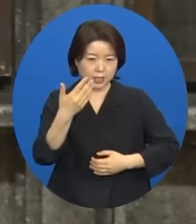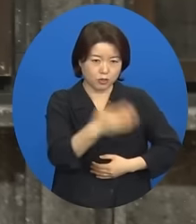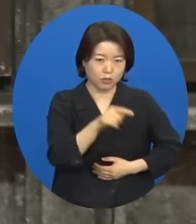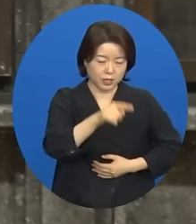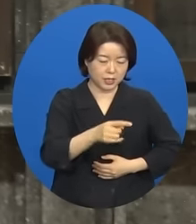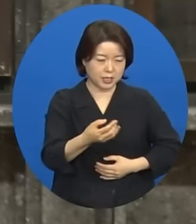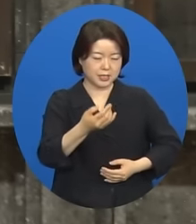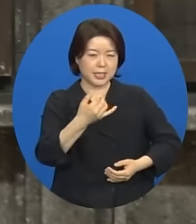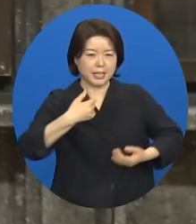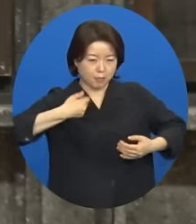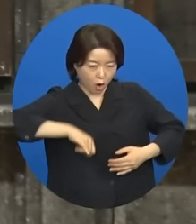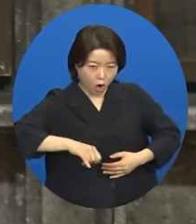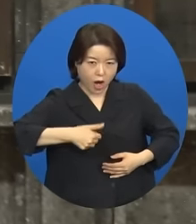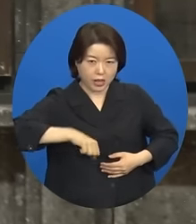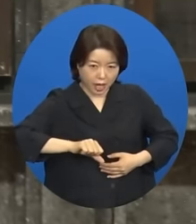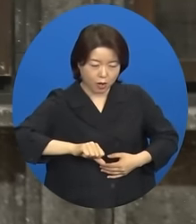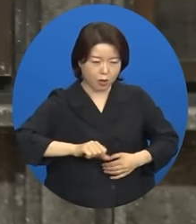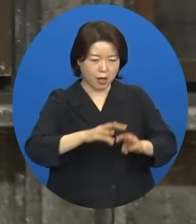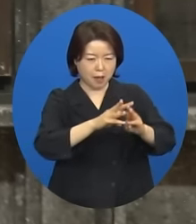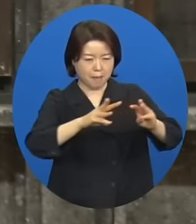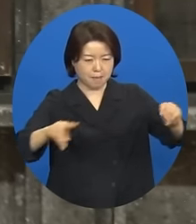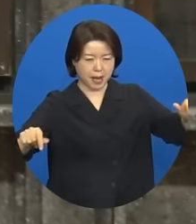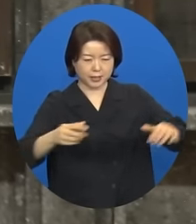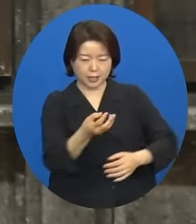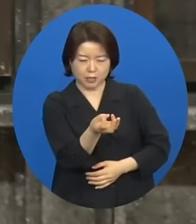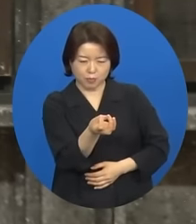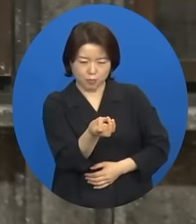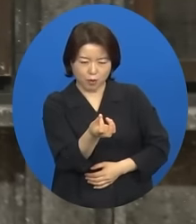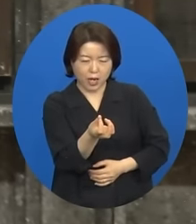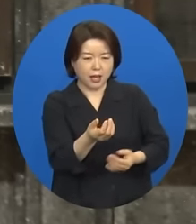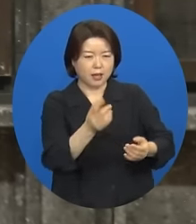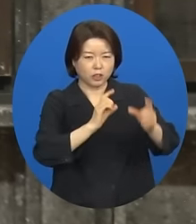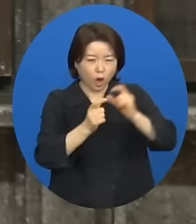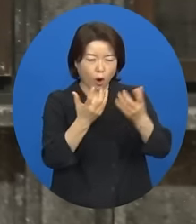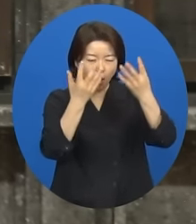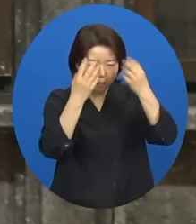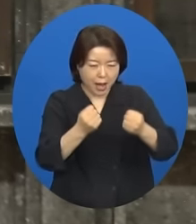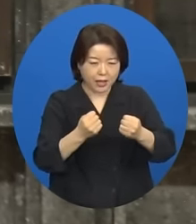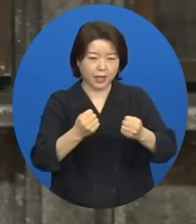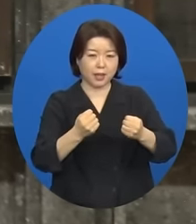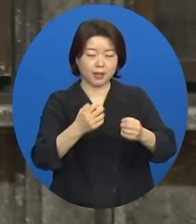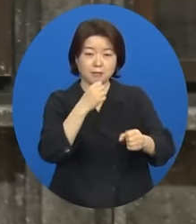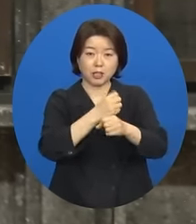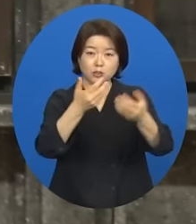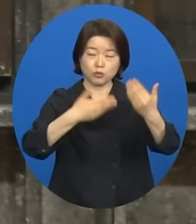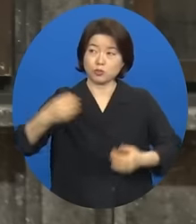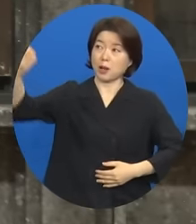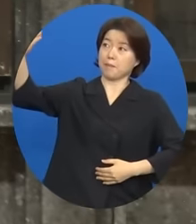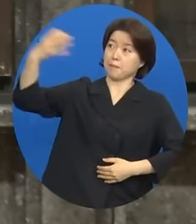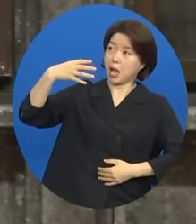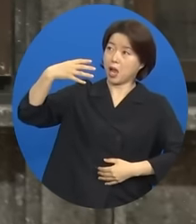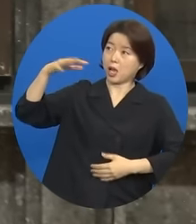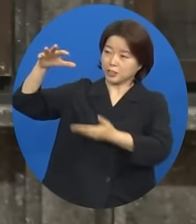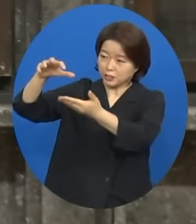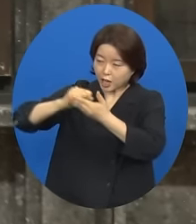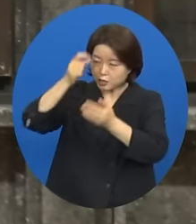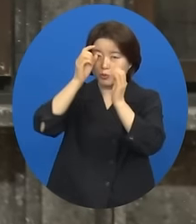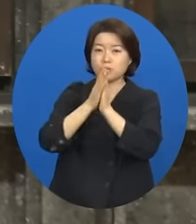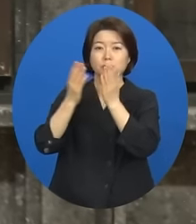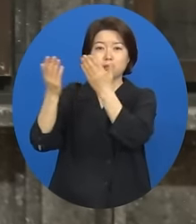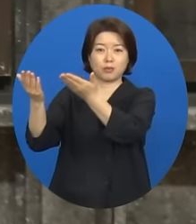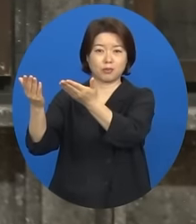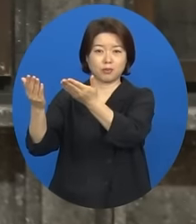바다에 셀 수 없는 모래와 같이 많게 하리라 하셨지 않습니까? 라고 하면서 기도를 하고 있어요. 이것만큼